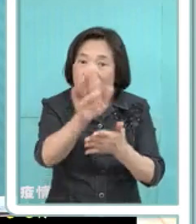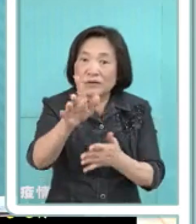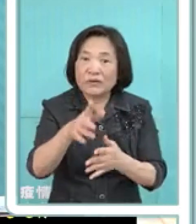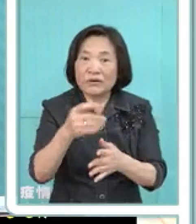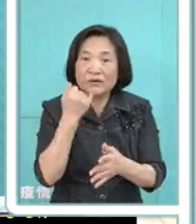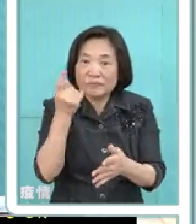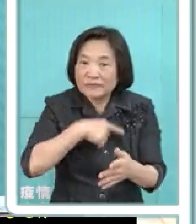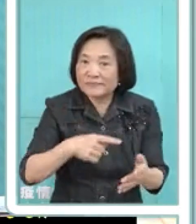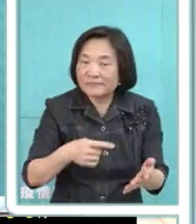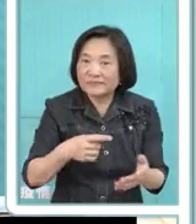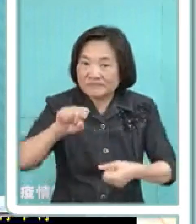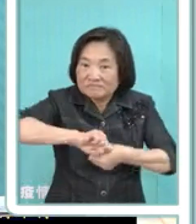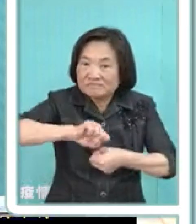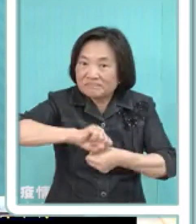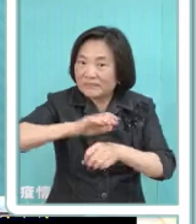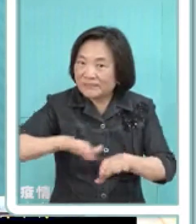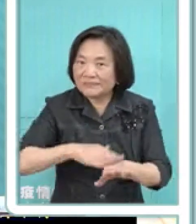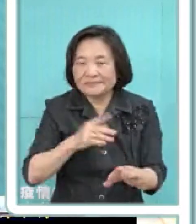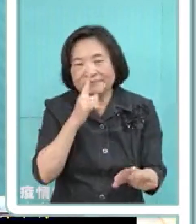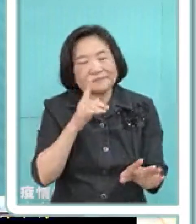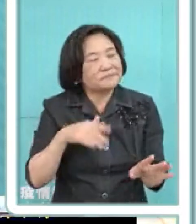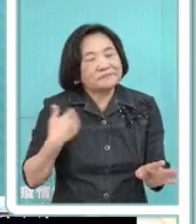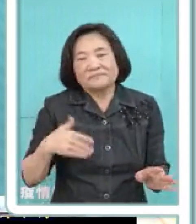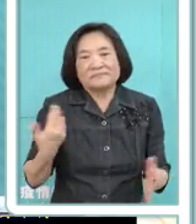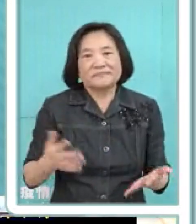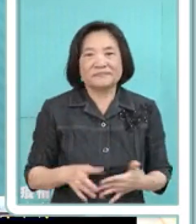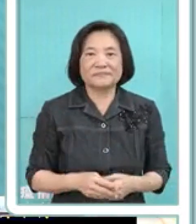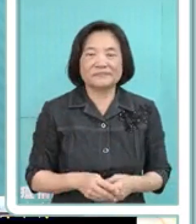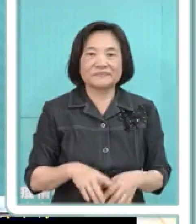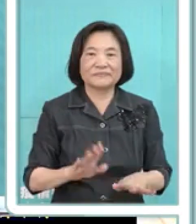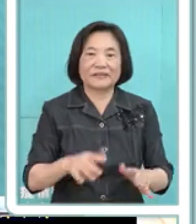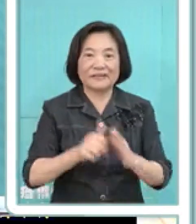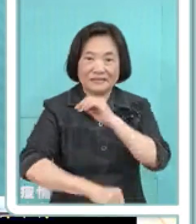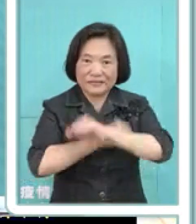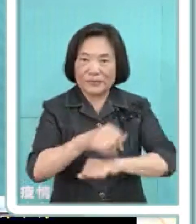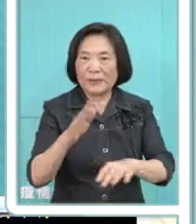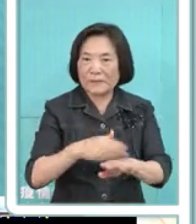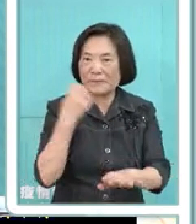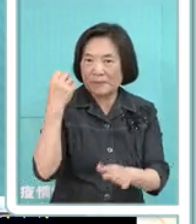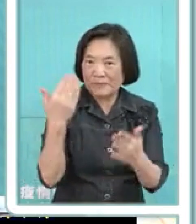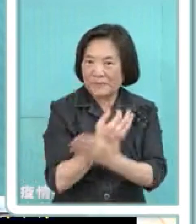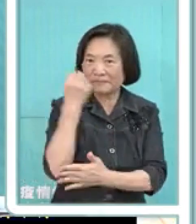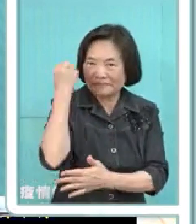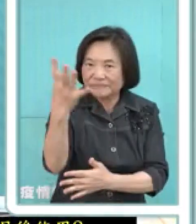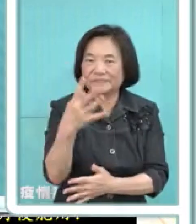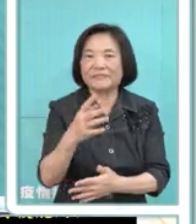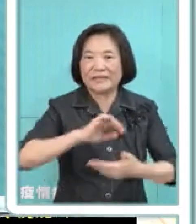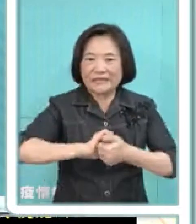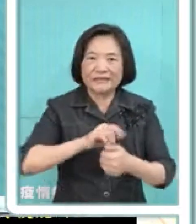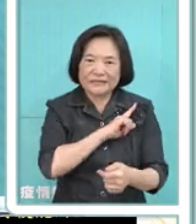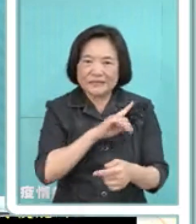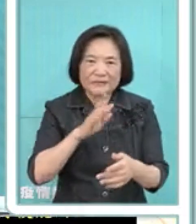害。所以新常态的确就是应变的心态，